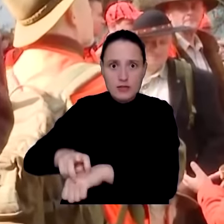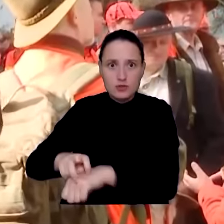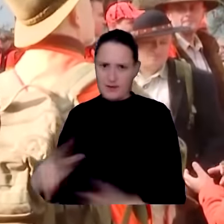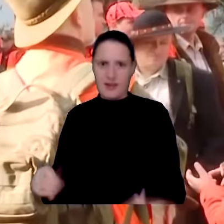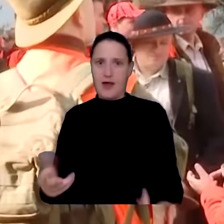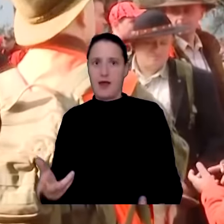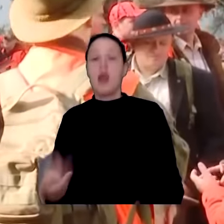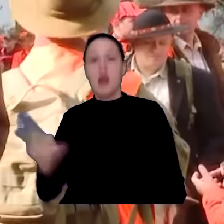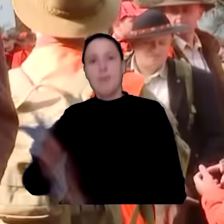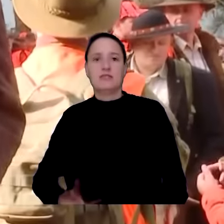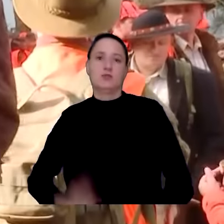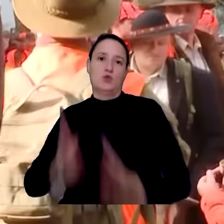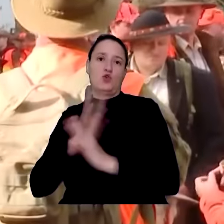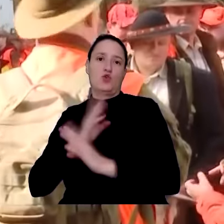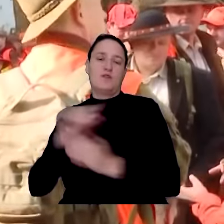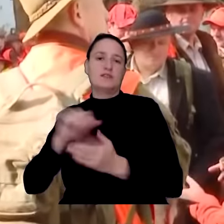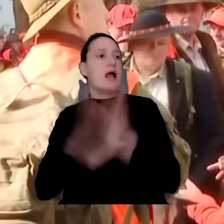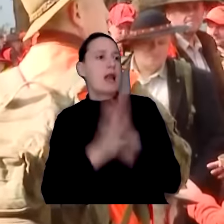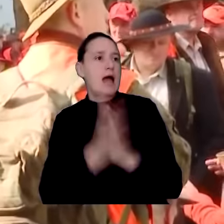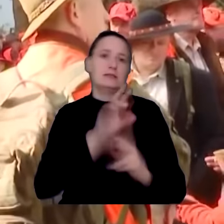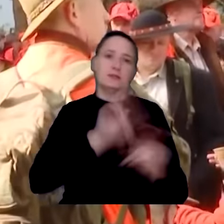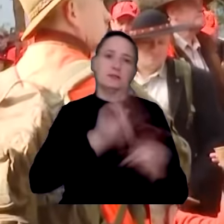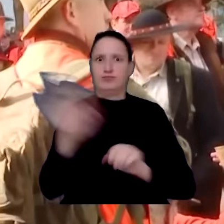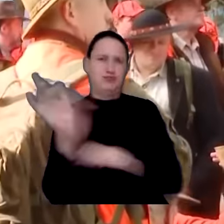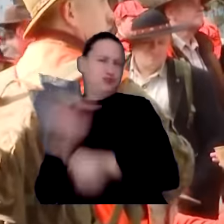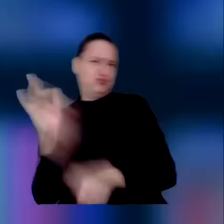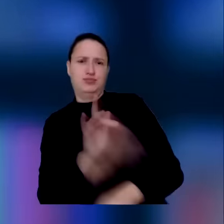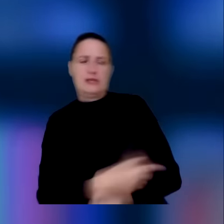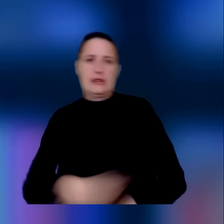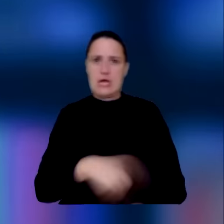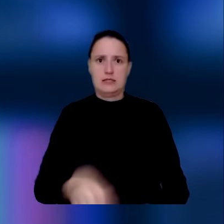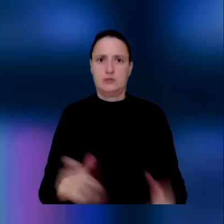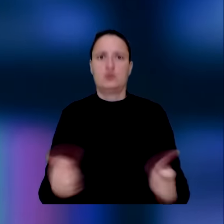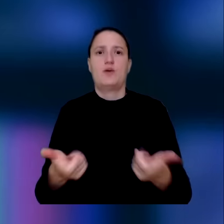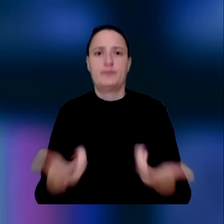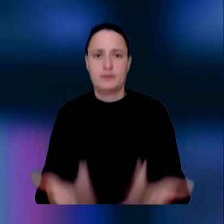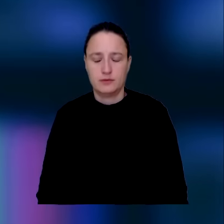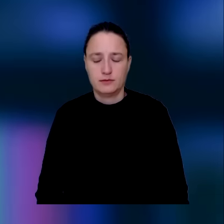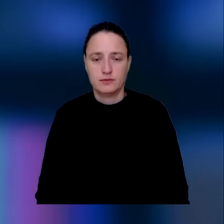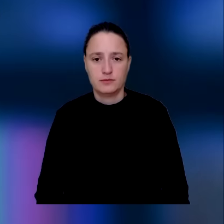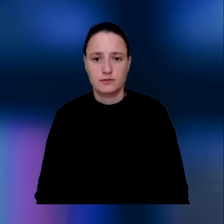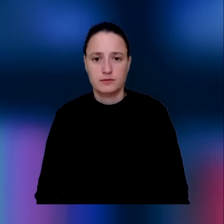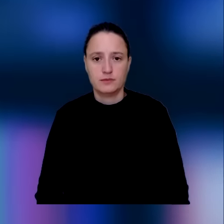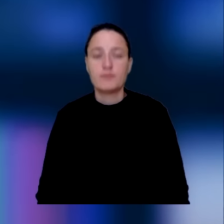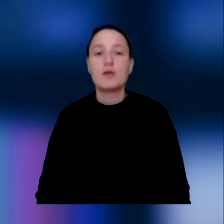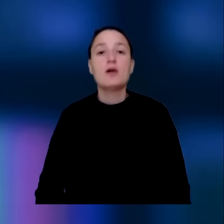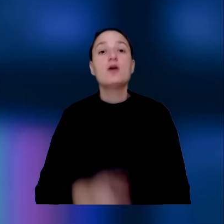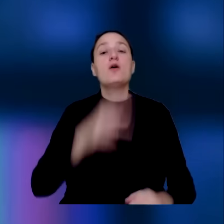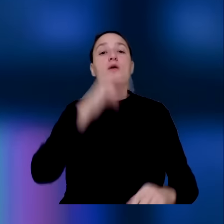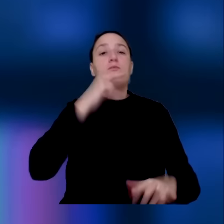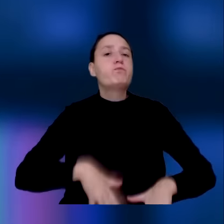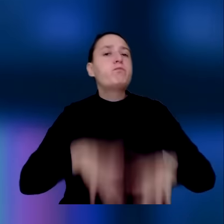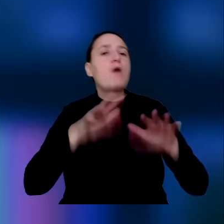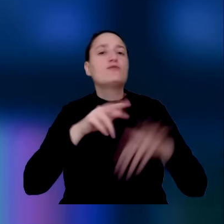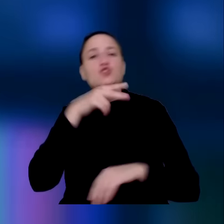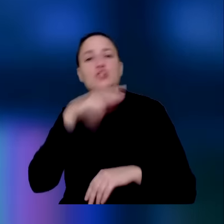czy odsądzała od czci i wiary lekarzy. No to jest sytuacja niedopuszczalna. Po ponad 3 tygodniach od powodzi poszkodowani wciąż